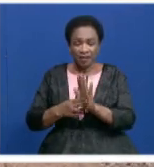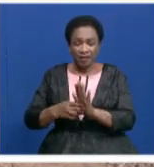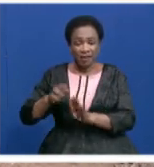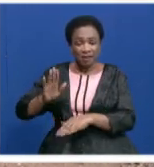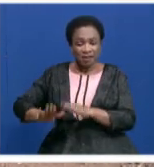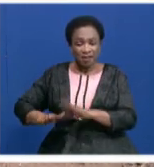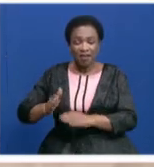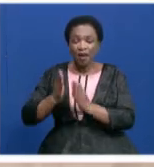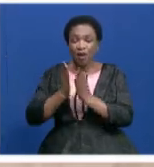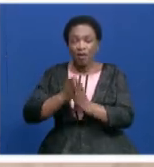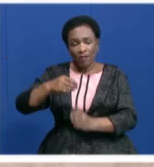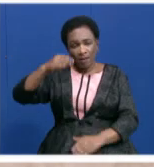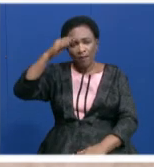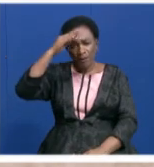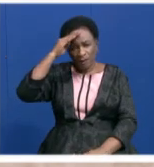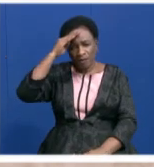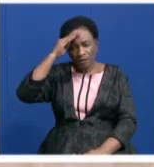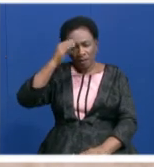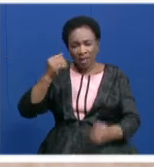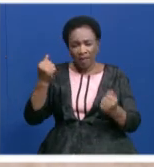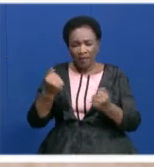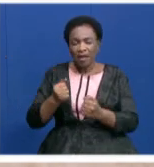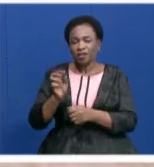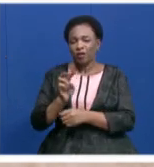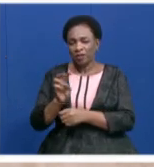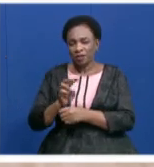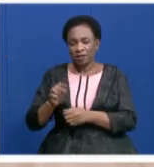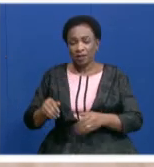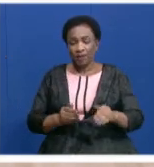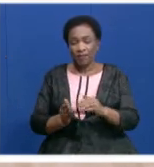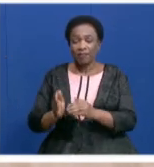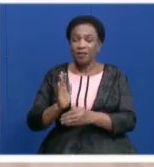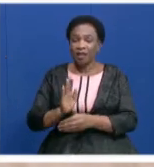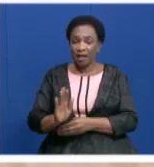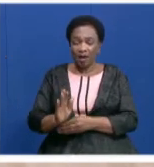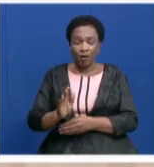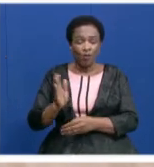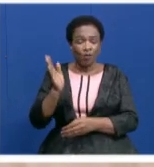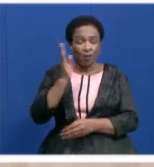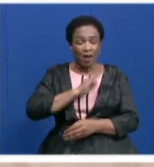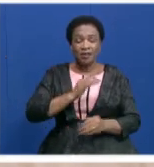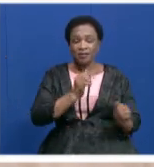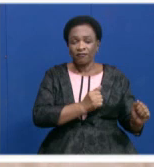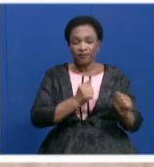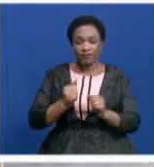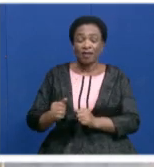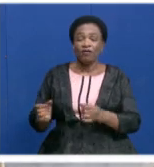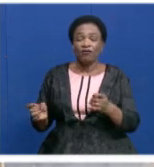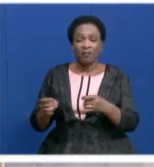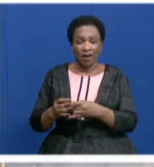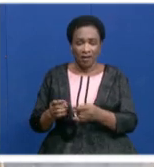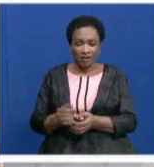wba jeshi la polisi karisha ulinzi katika mita yao ili kesha vito hiyo vya ub akaji